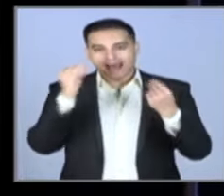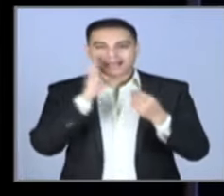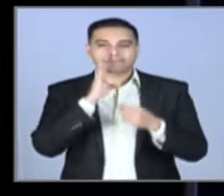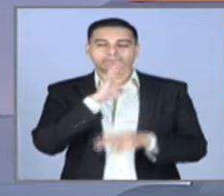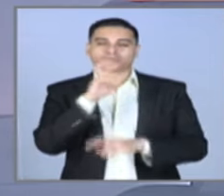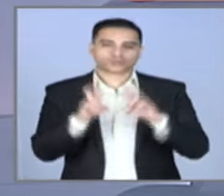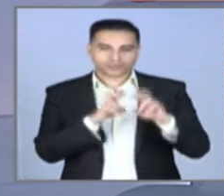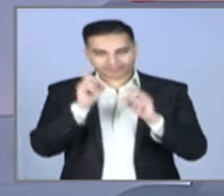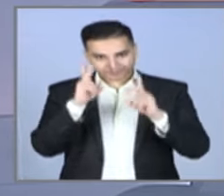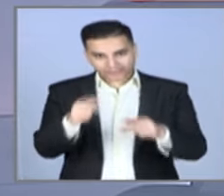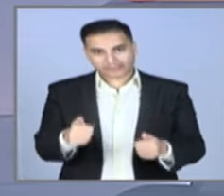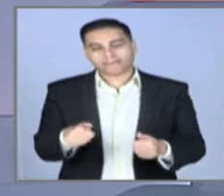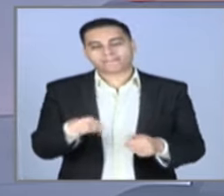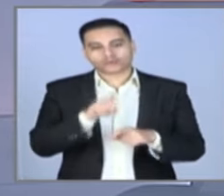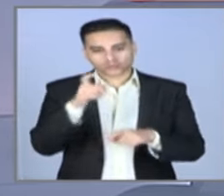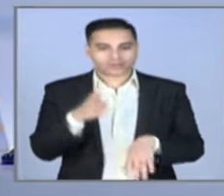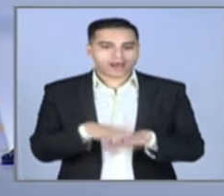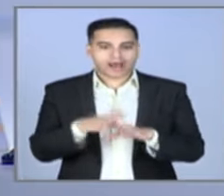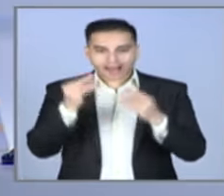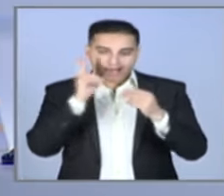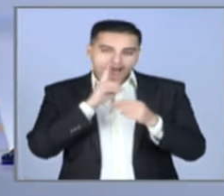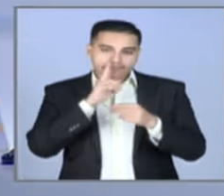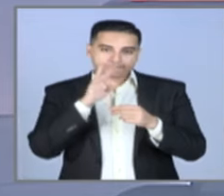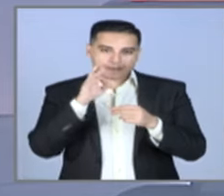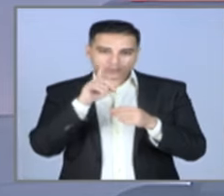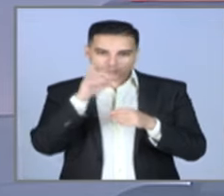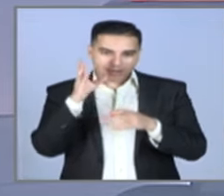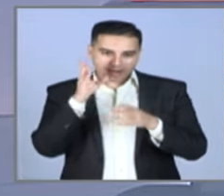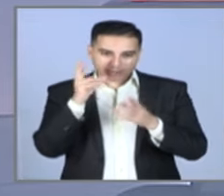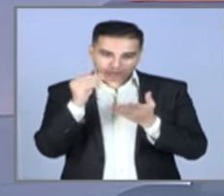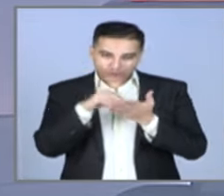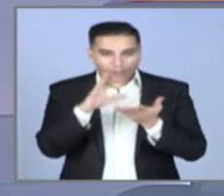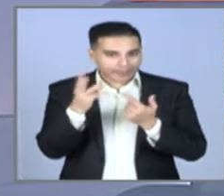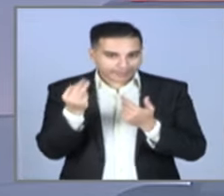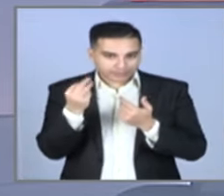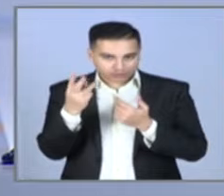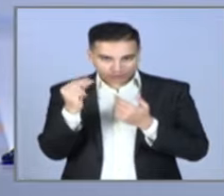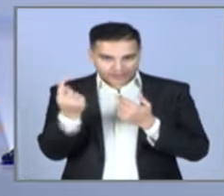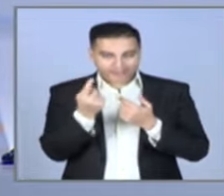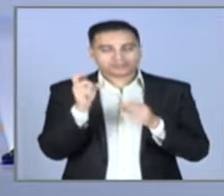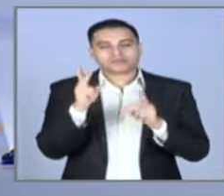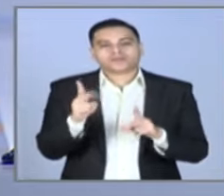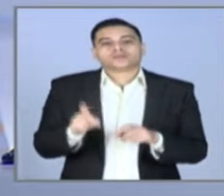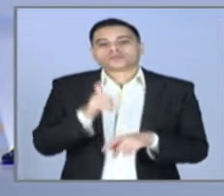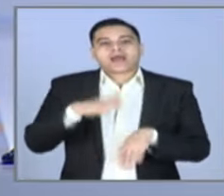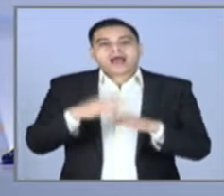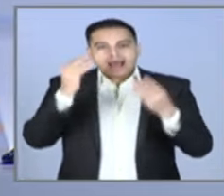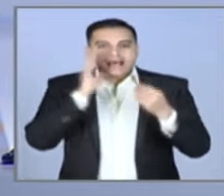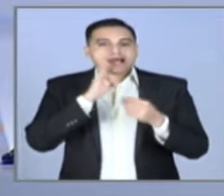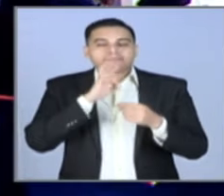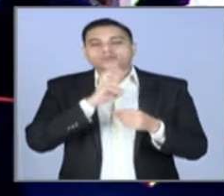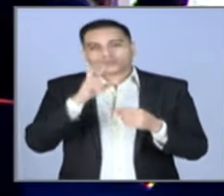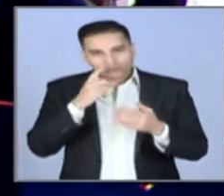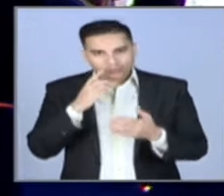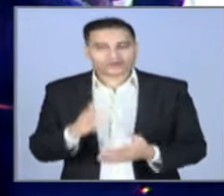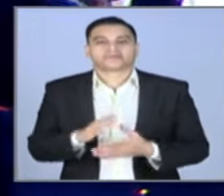إيه. علم. تمام. سؤال بـ20 نقطة ولا بـ30 نقطة؟ 20. 20 نقطة. علم. والسؤال